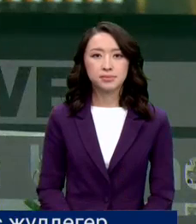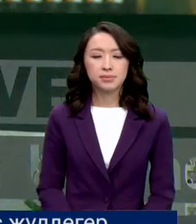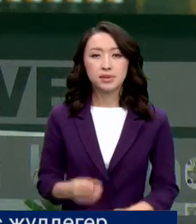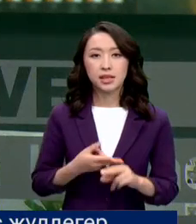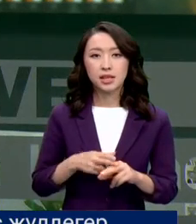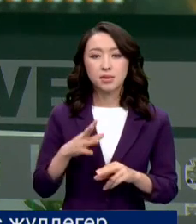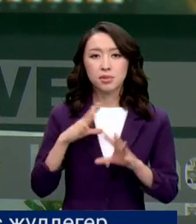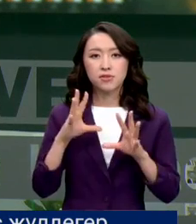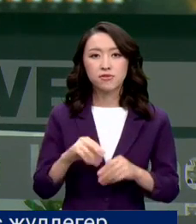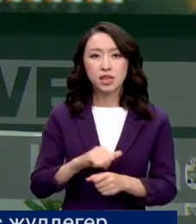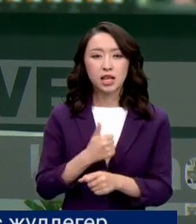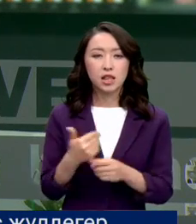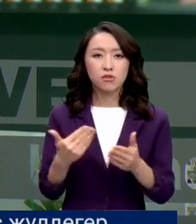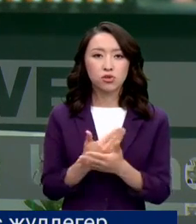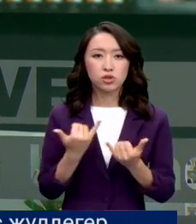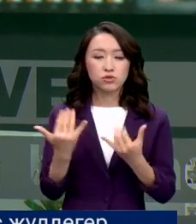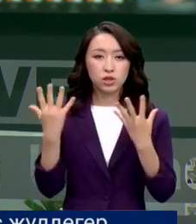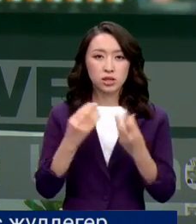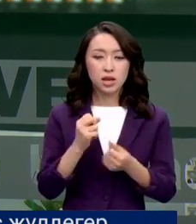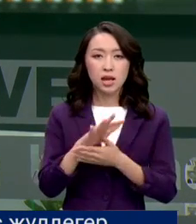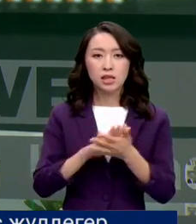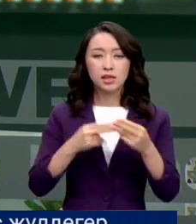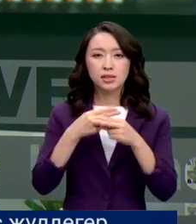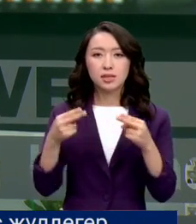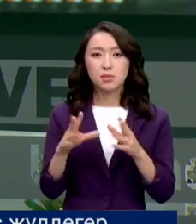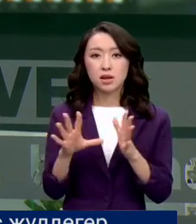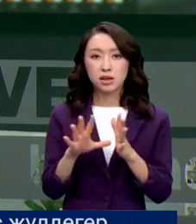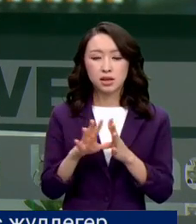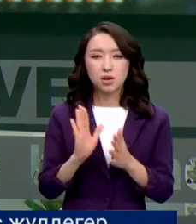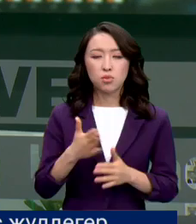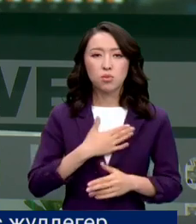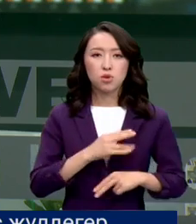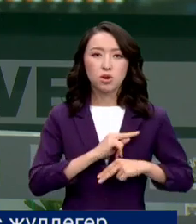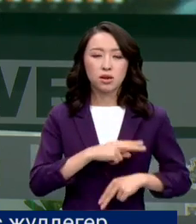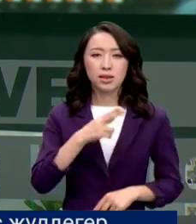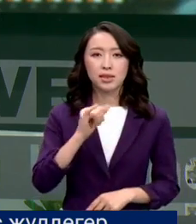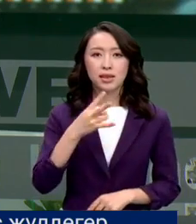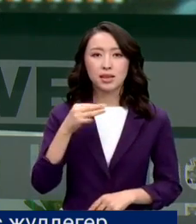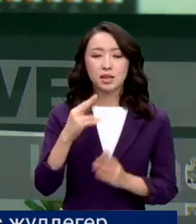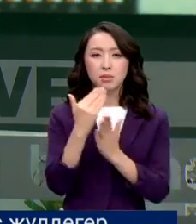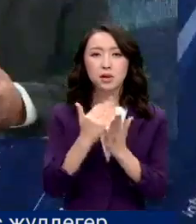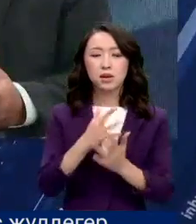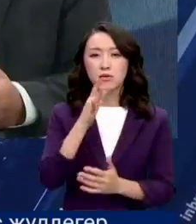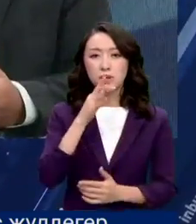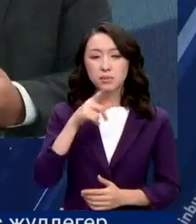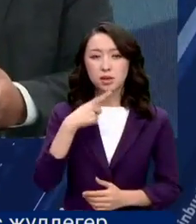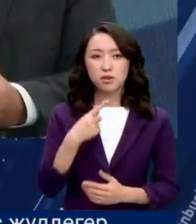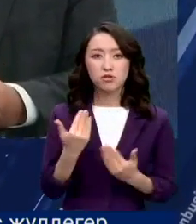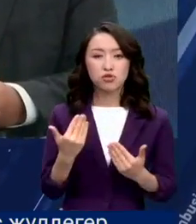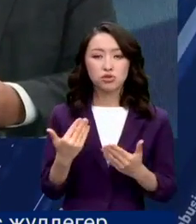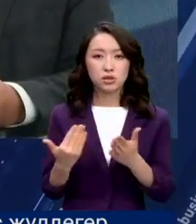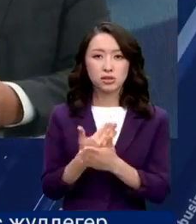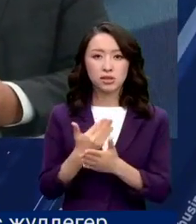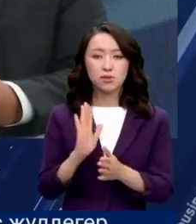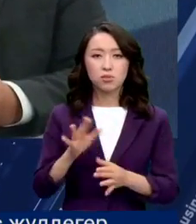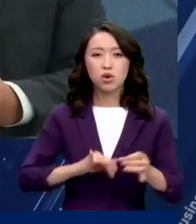Это были все главные новости сегодняшнего дня. Продолжит тему цифровизации тем временем мой коллега Данил Москаленко. Программа «Время говорит» сейчас в эфире.